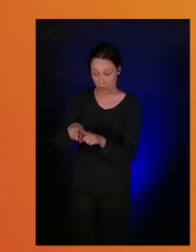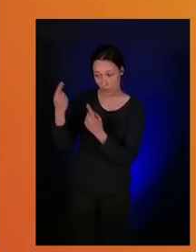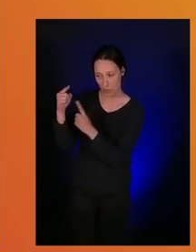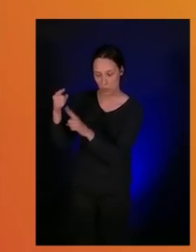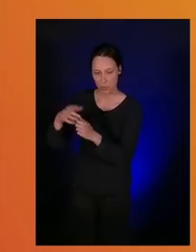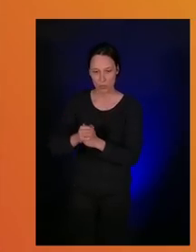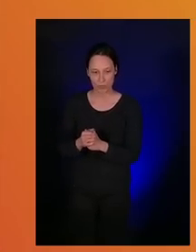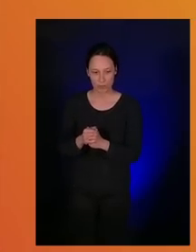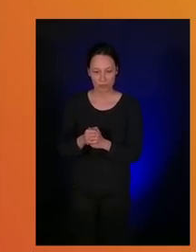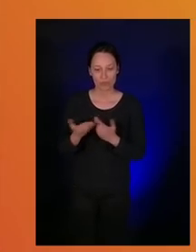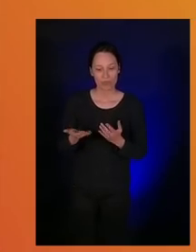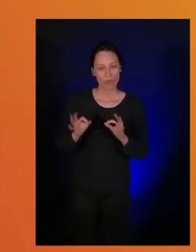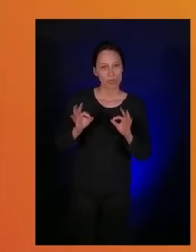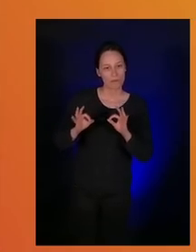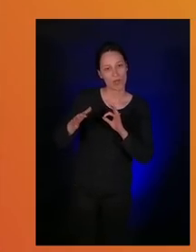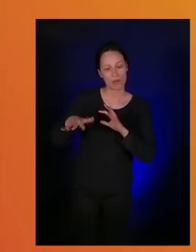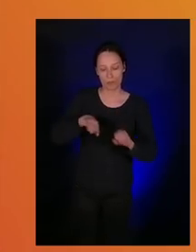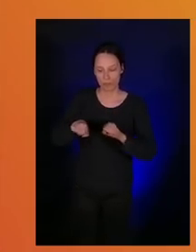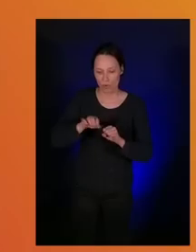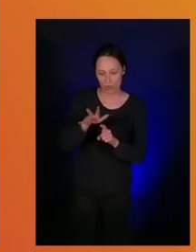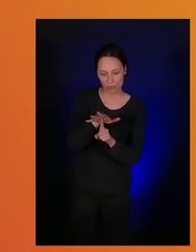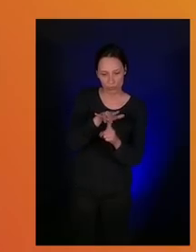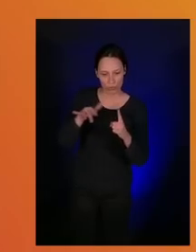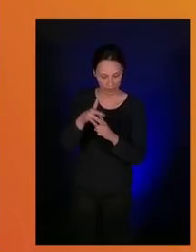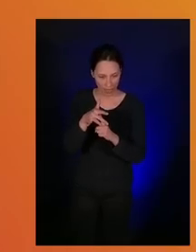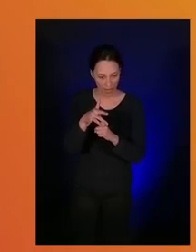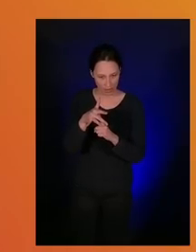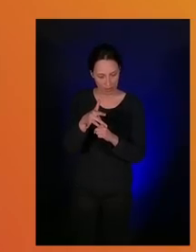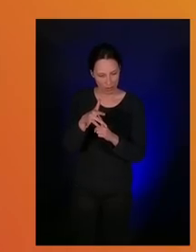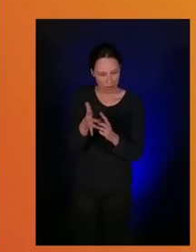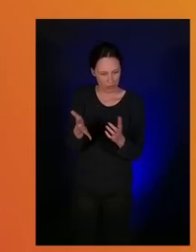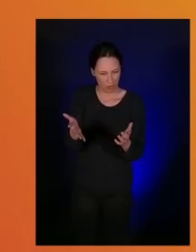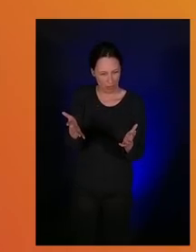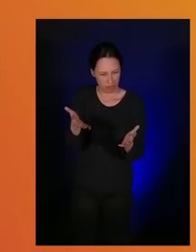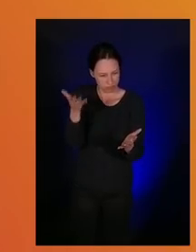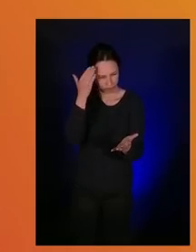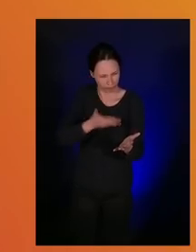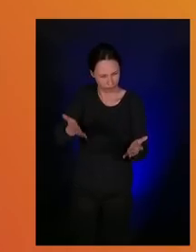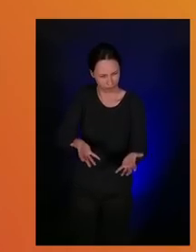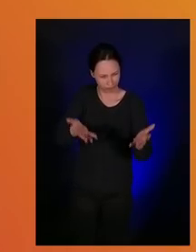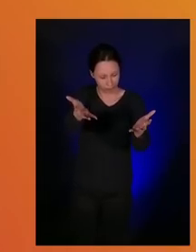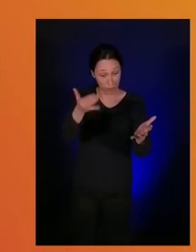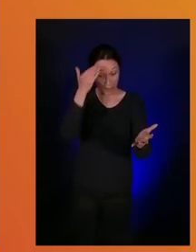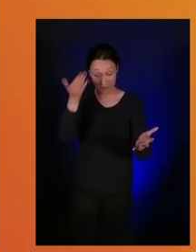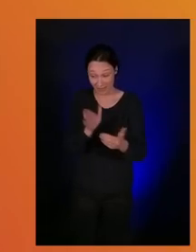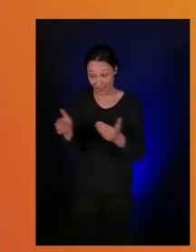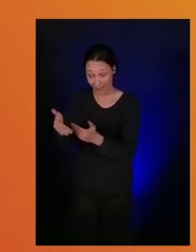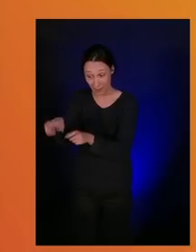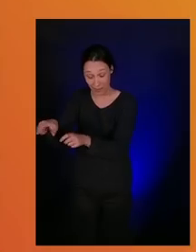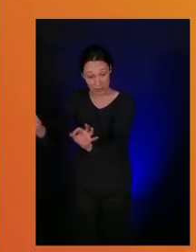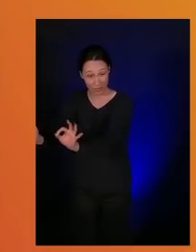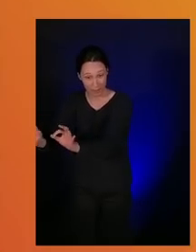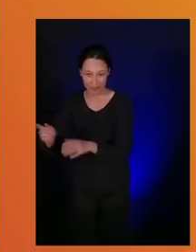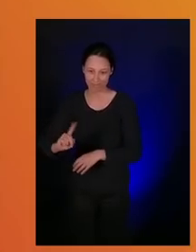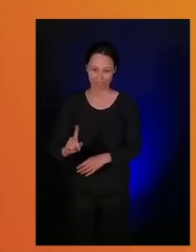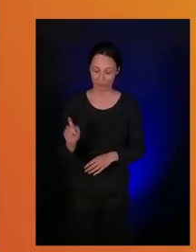la réforme des retraites serait de cette ampleur sans l'arc syndical complet qui la combat? Poser la question, c'est y répondre.